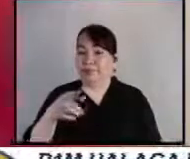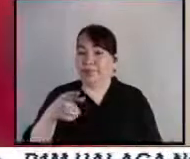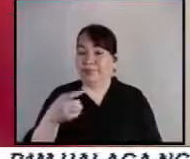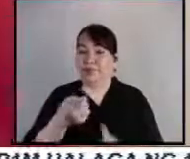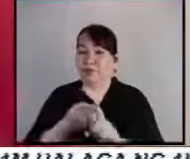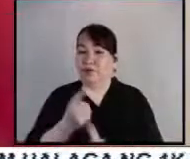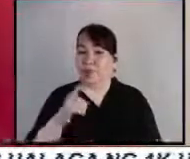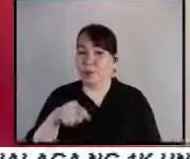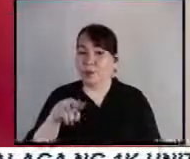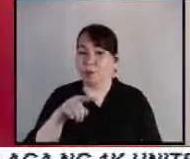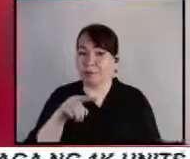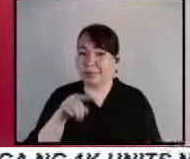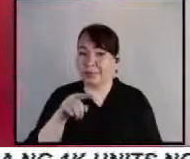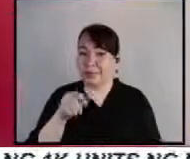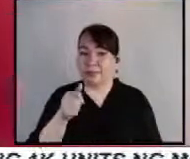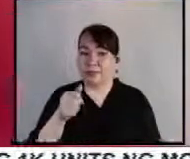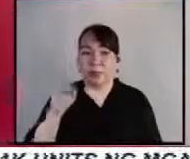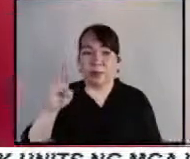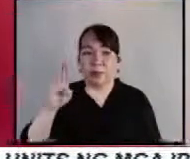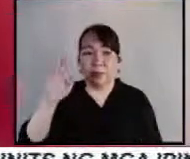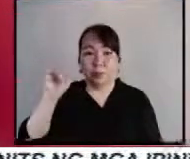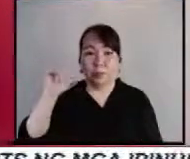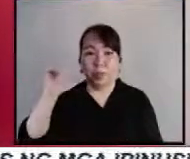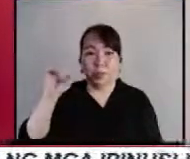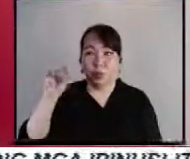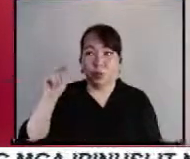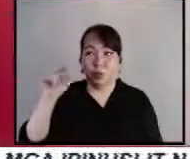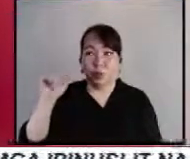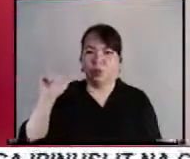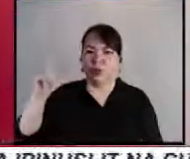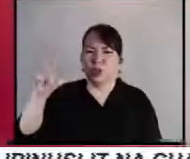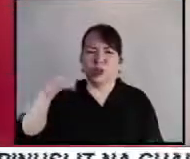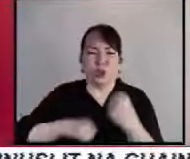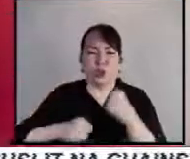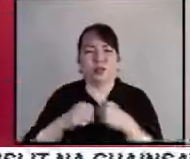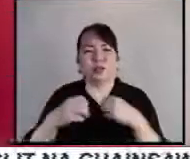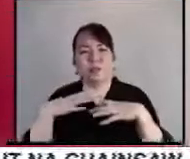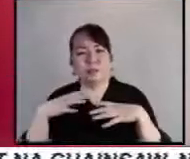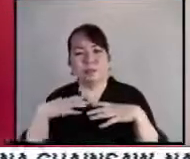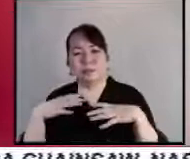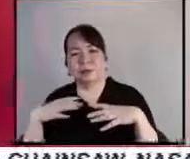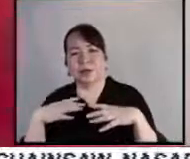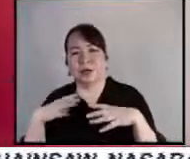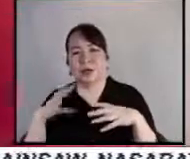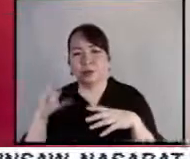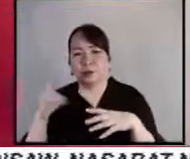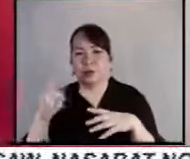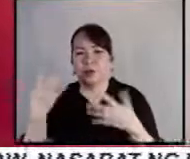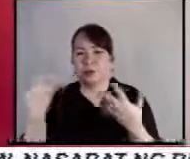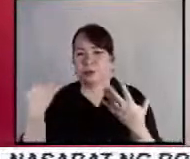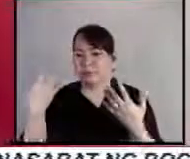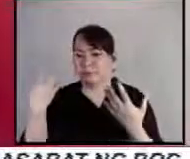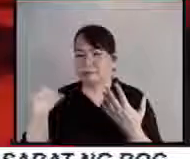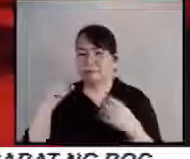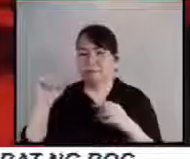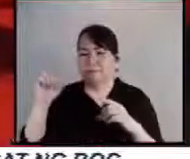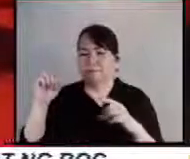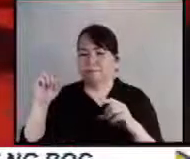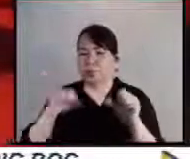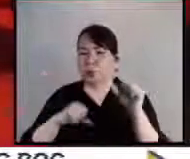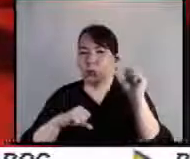Oriental Flyweight Champion na si Baldonado sa halos 3 taong pahinga matapos ang majority decision loss kay Enrique Magsali